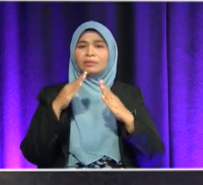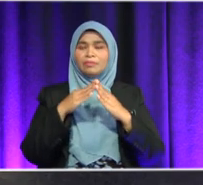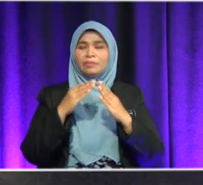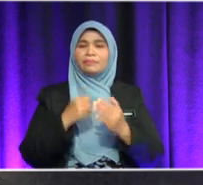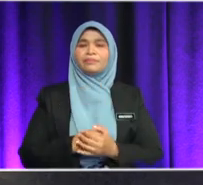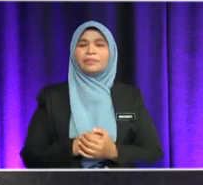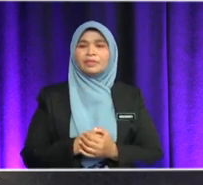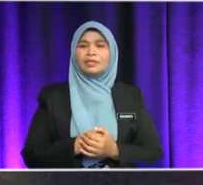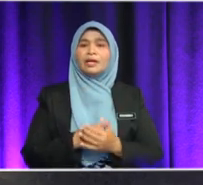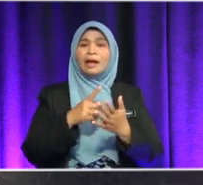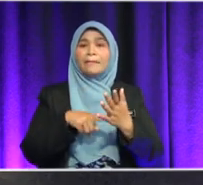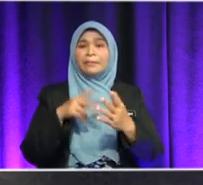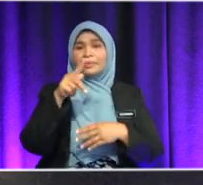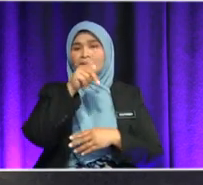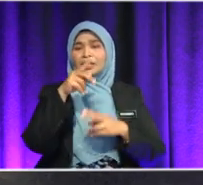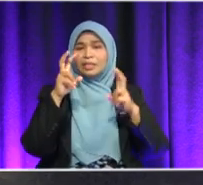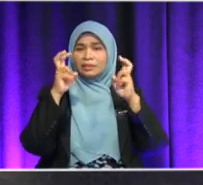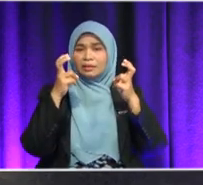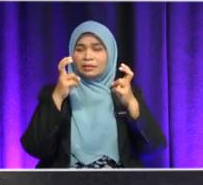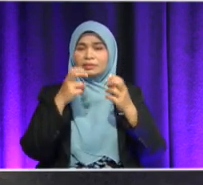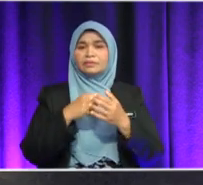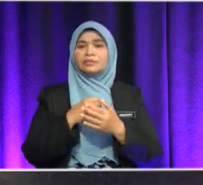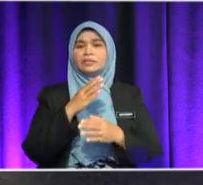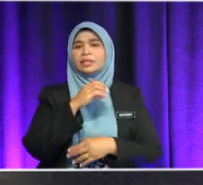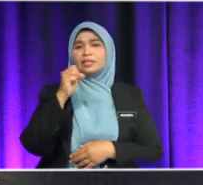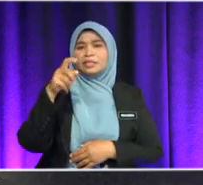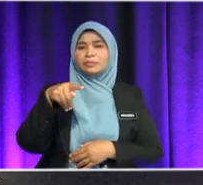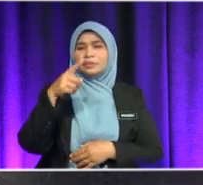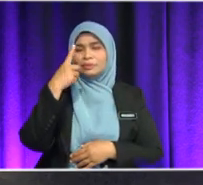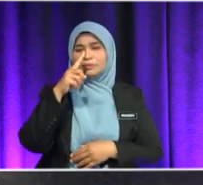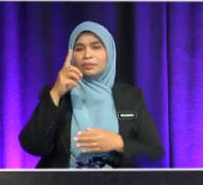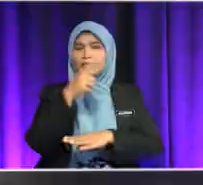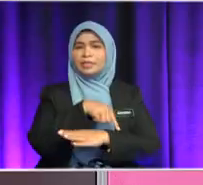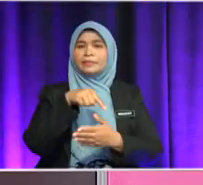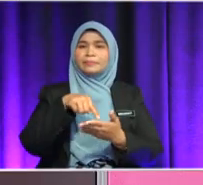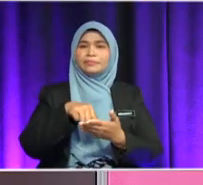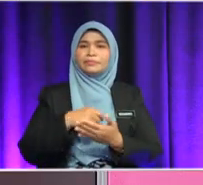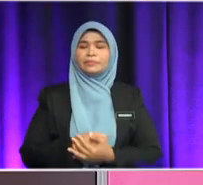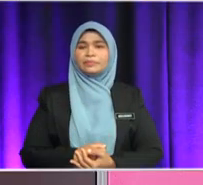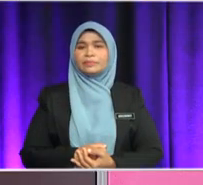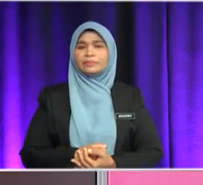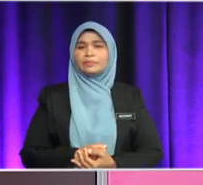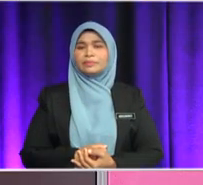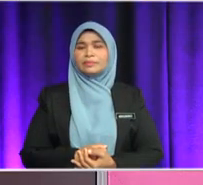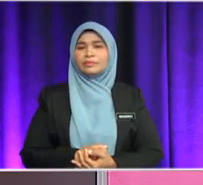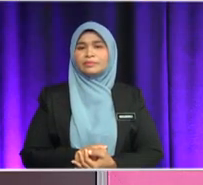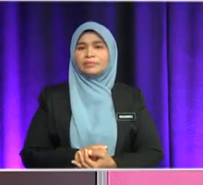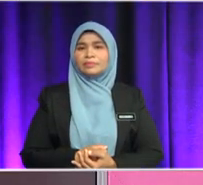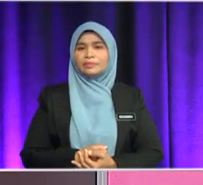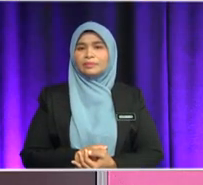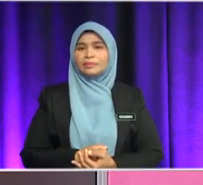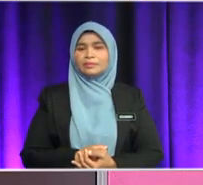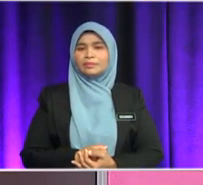apakah tajuk topik dan stand pembelajaran kita Ustaz Terima kasih Lukman hadir